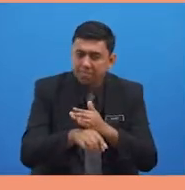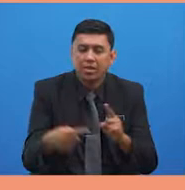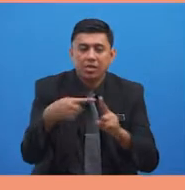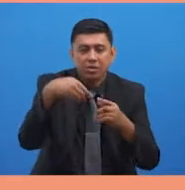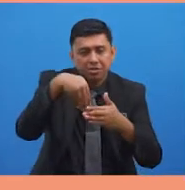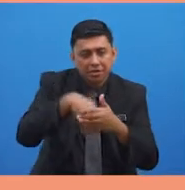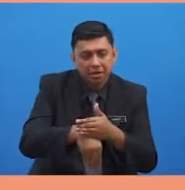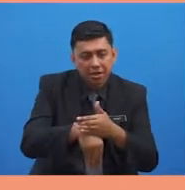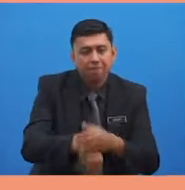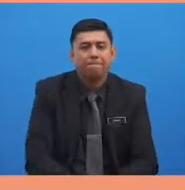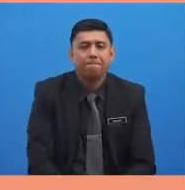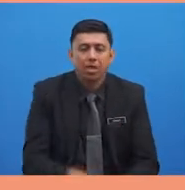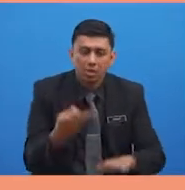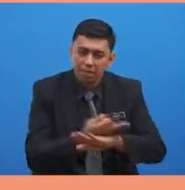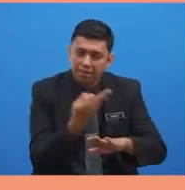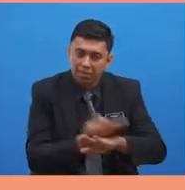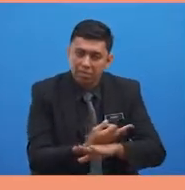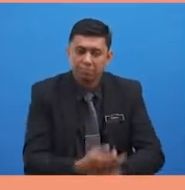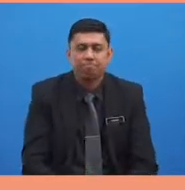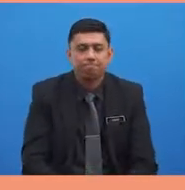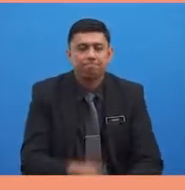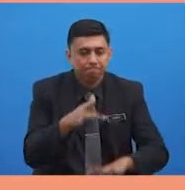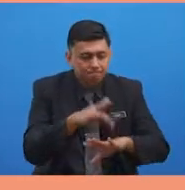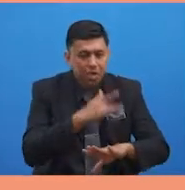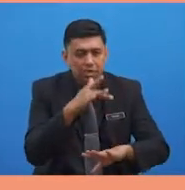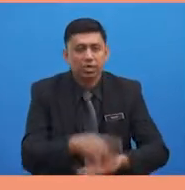dalam function yang dipanggil.